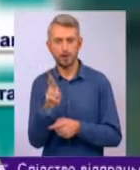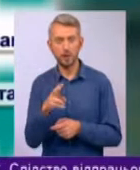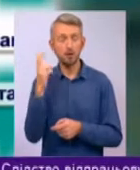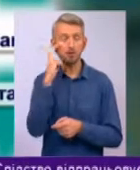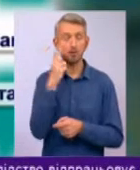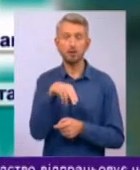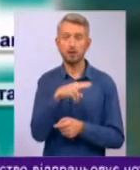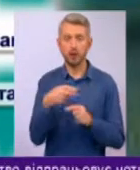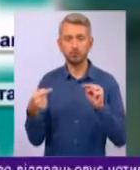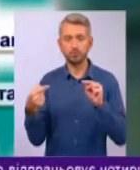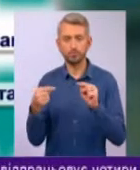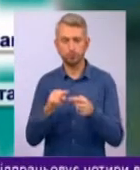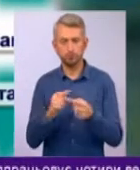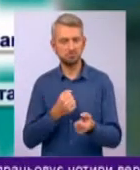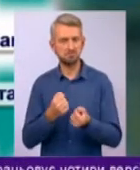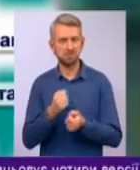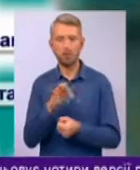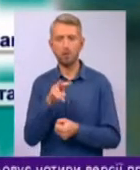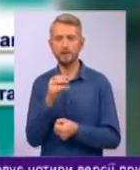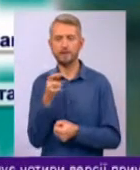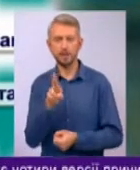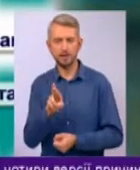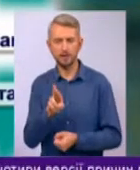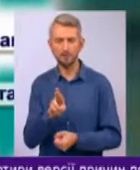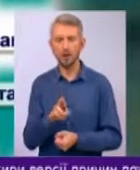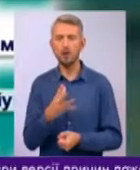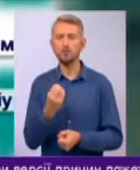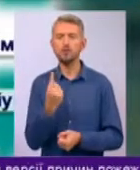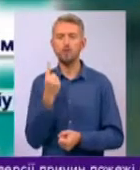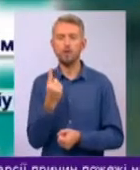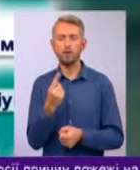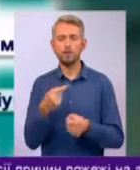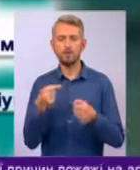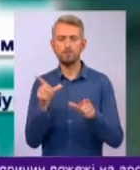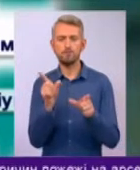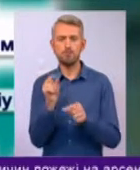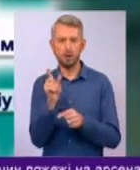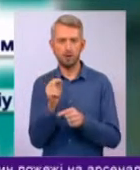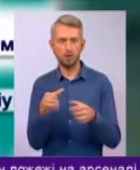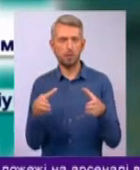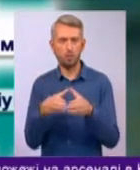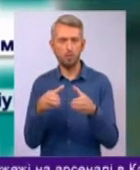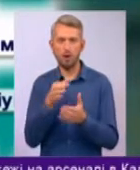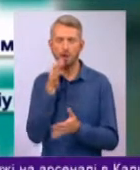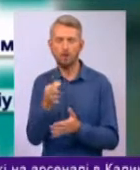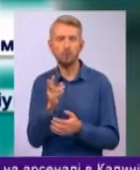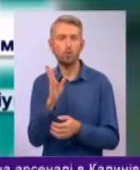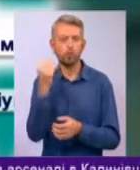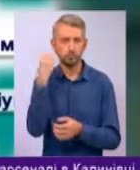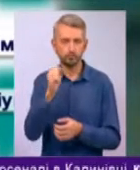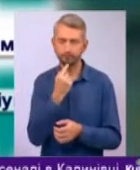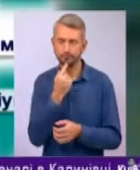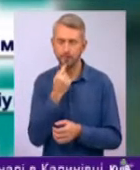київських «Динамівців» суперник теж міцний горішок – це Олександрія. Ще в одній парі команд назвати переможця заздалегідь непросто –